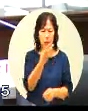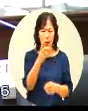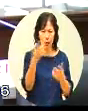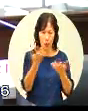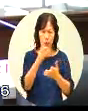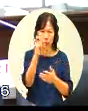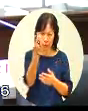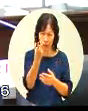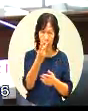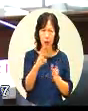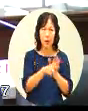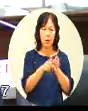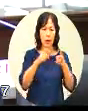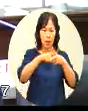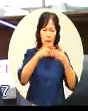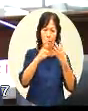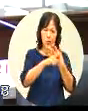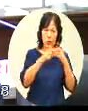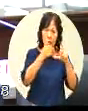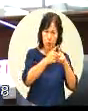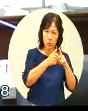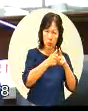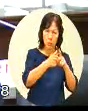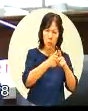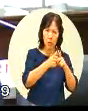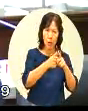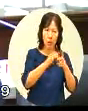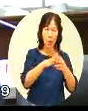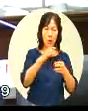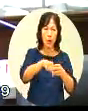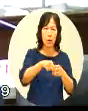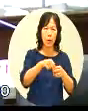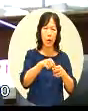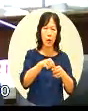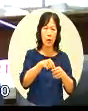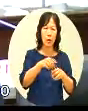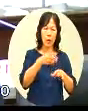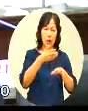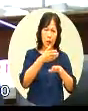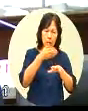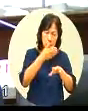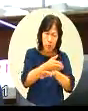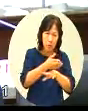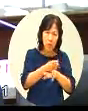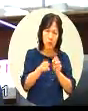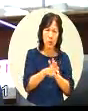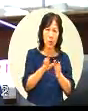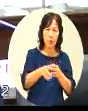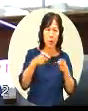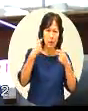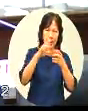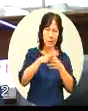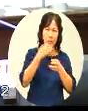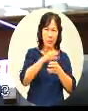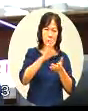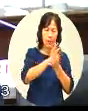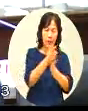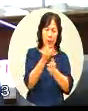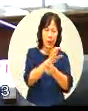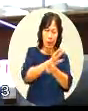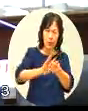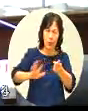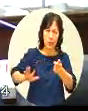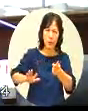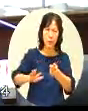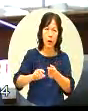一个，因为工业区出入工业区的这些车子哈，往往都是造成我们